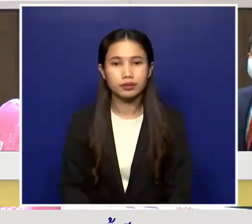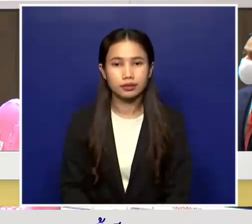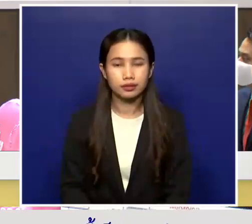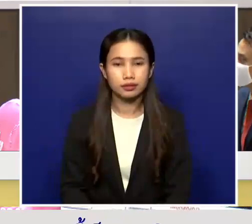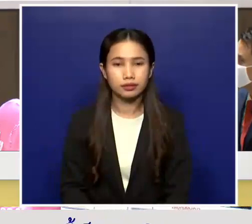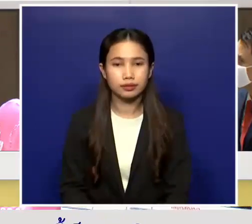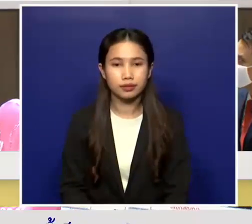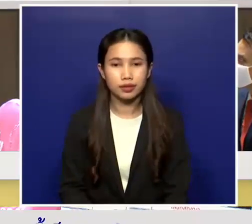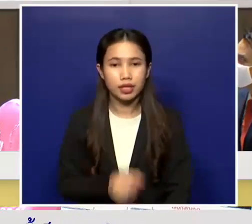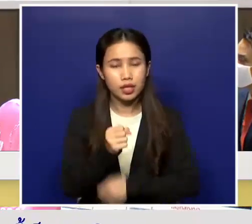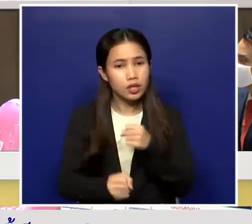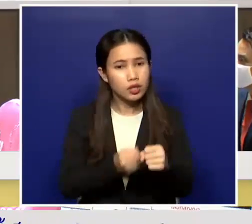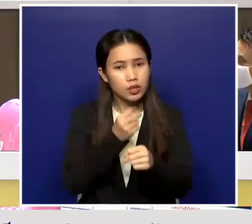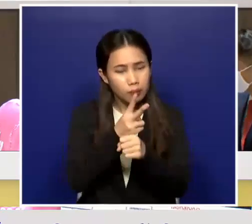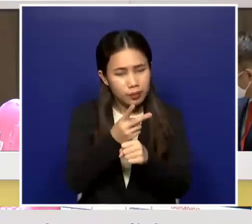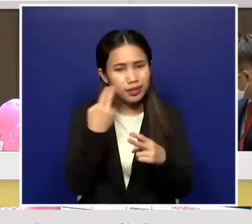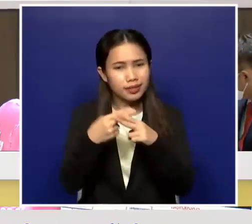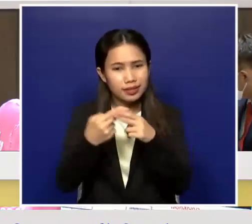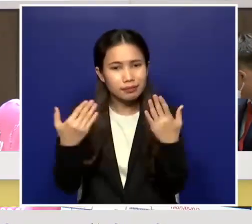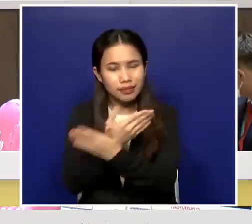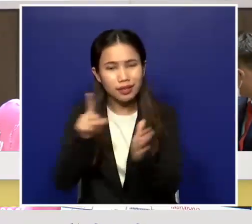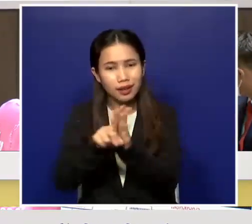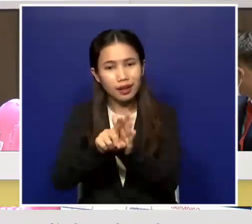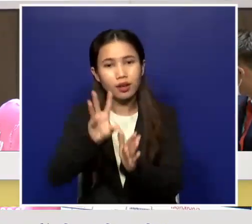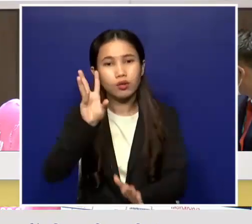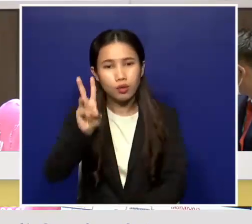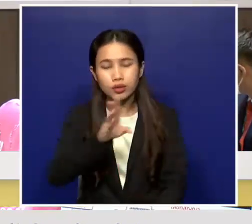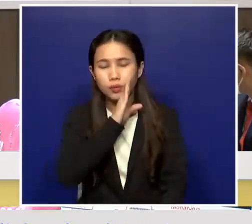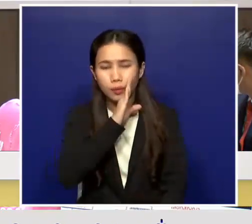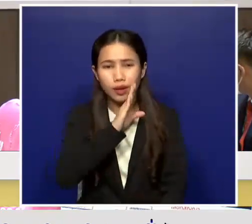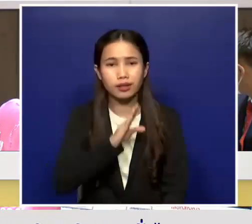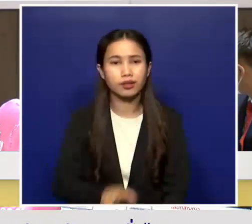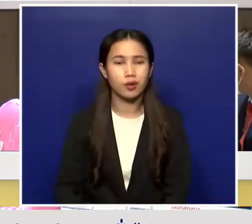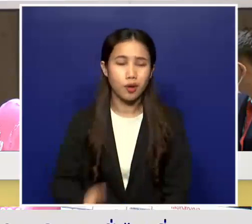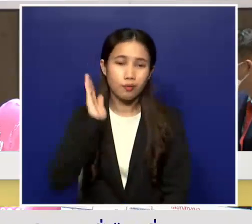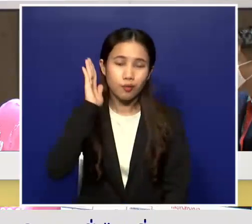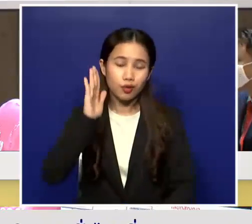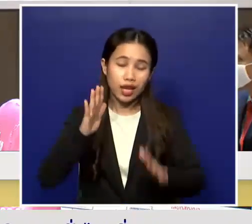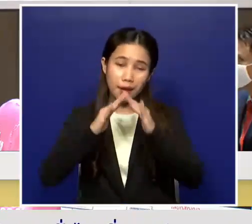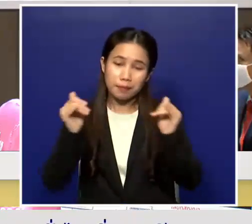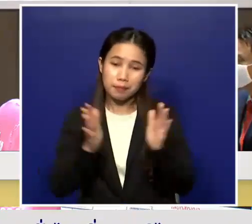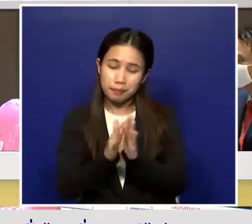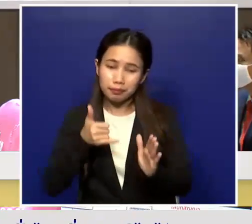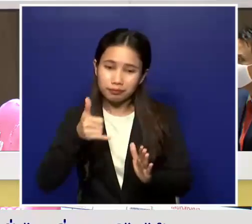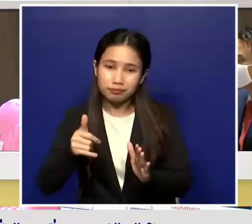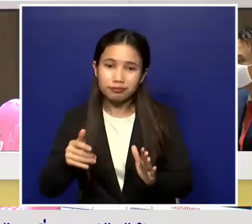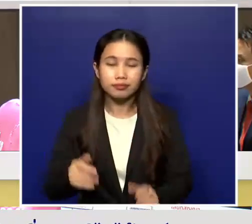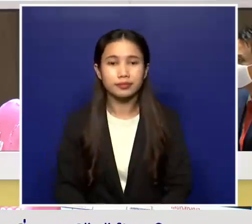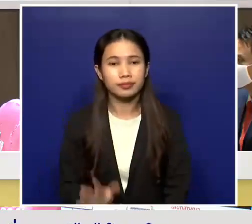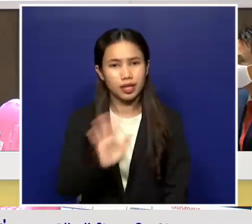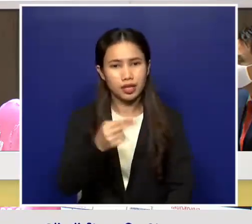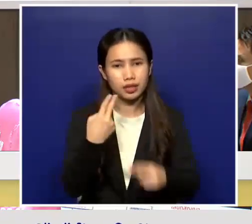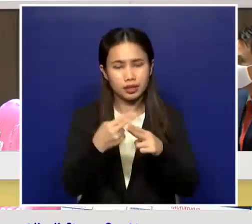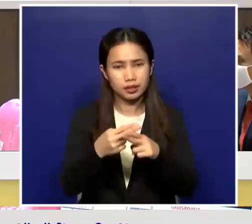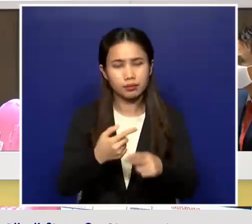เนี่ย2ปีเปลี่ยน6ชื่อนะครับถ้าเป็นชาย3โบสถ์นี่เขาก็คบไม่ได้ละนี่2ปีเปลี่ยน6ชื่อนะผมคิดเ